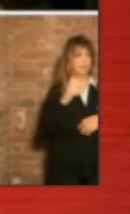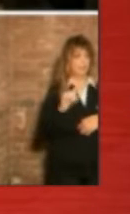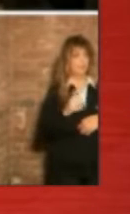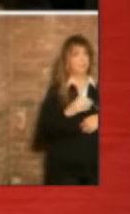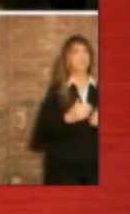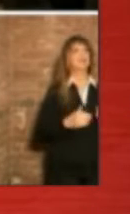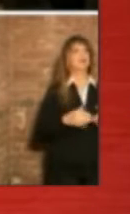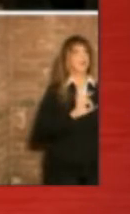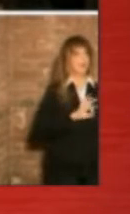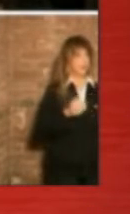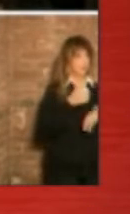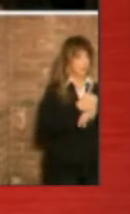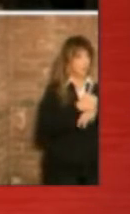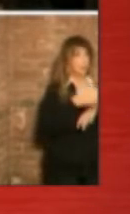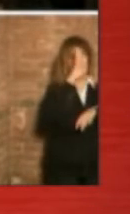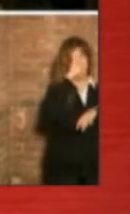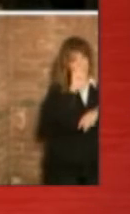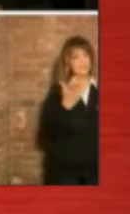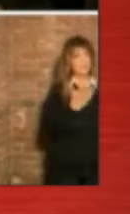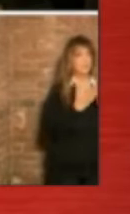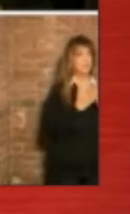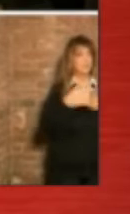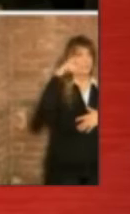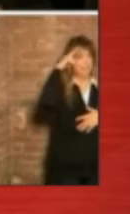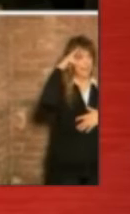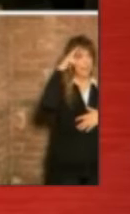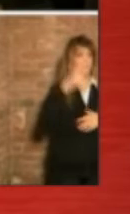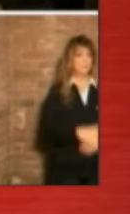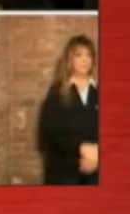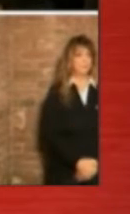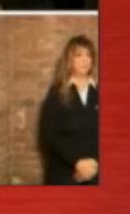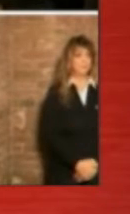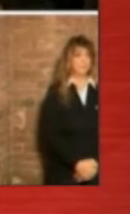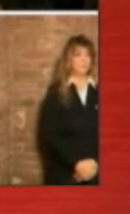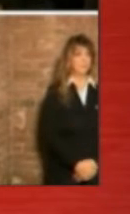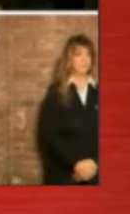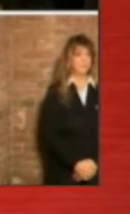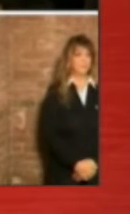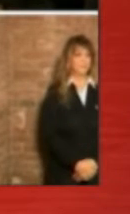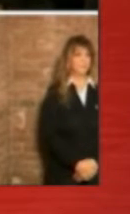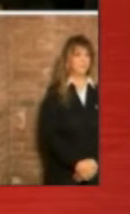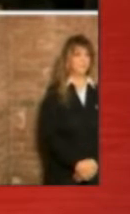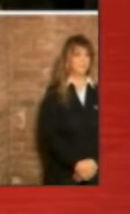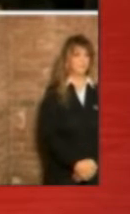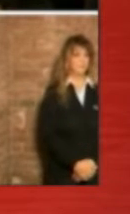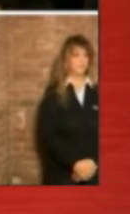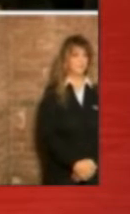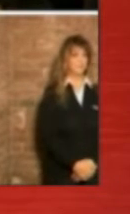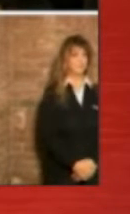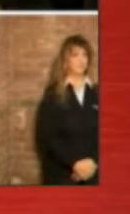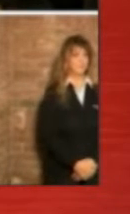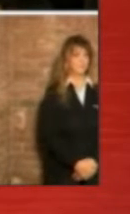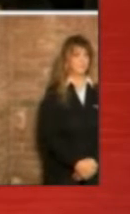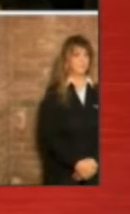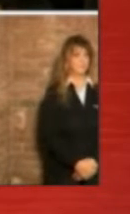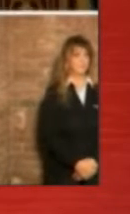anche come dimensione sociale, non soltanto come luogo della formazione individuale del luogo dove ci si procacciano le informazioni